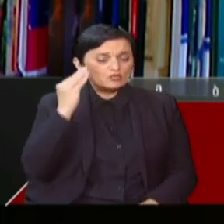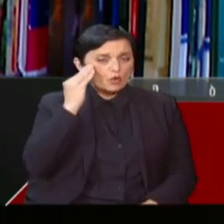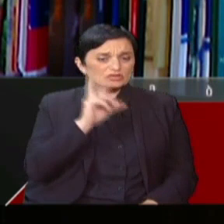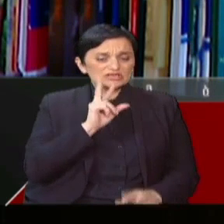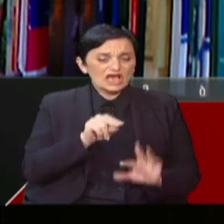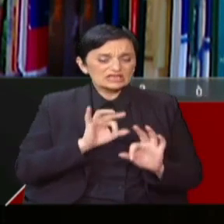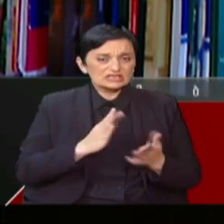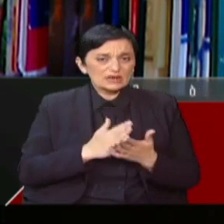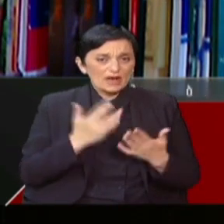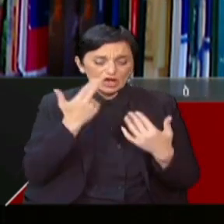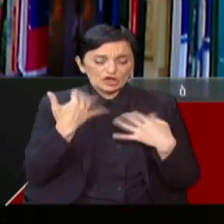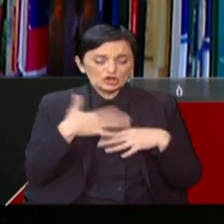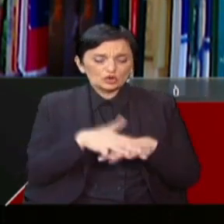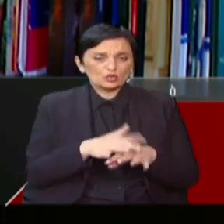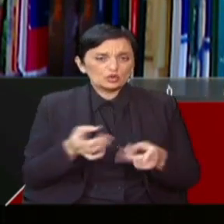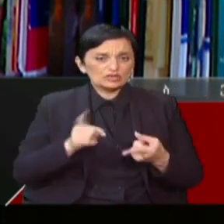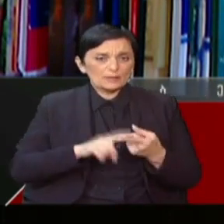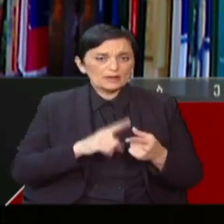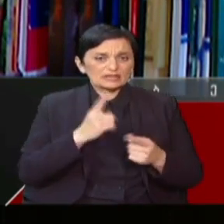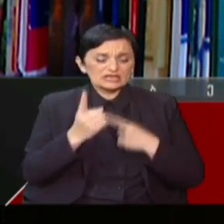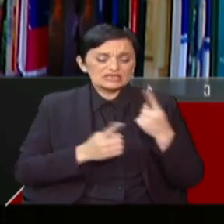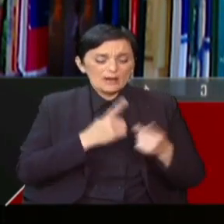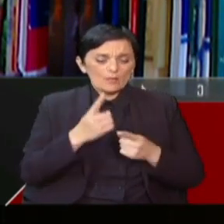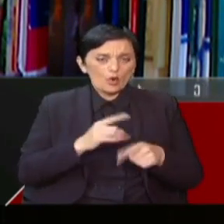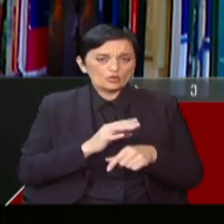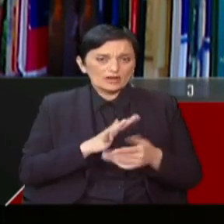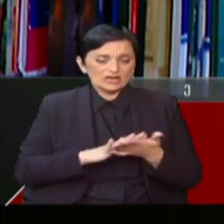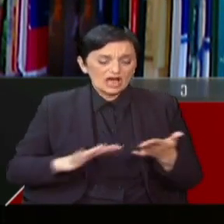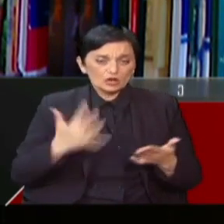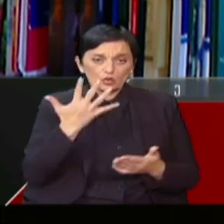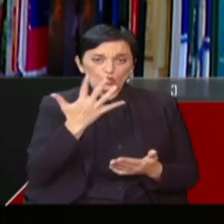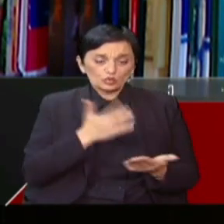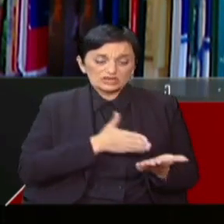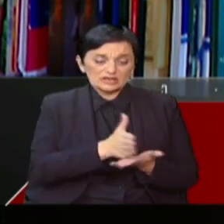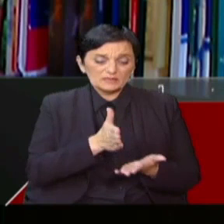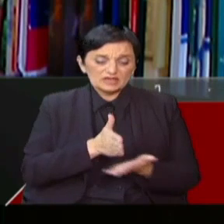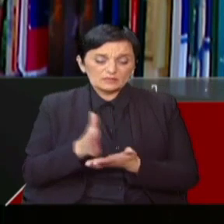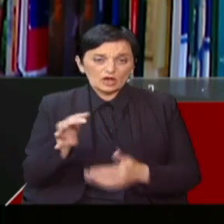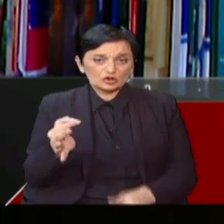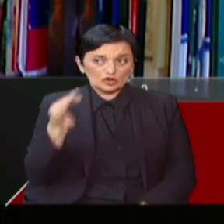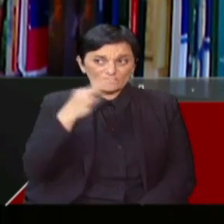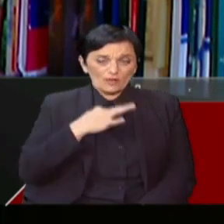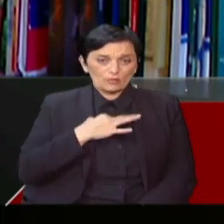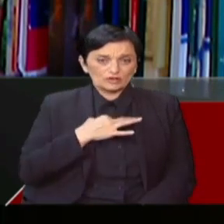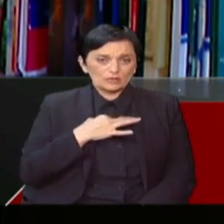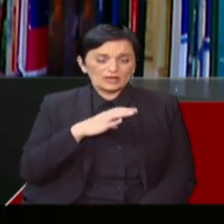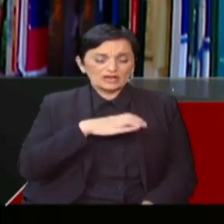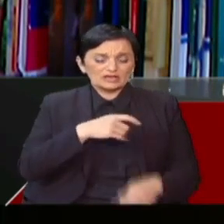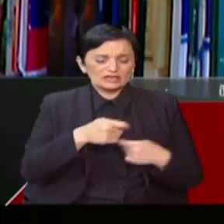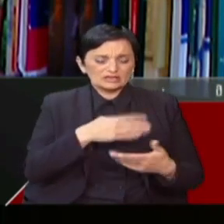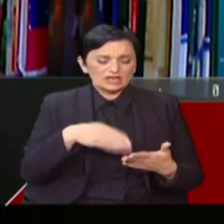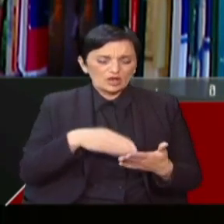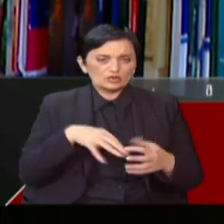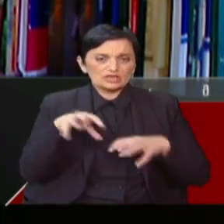მოსაზრება ინკლუზიურობასთან დაკავშირებით, რეფორმების გაგრძელებასთან დაკავშირებით. ხუთ მიმართულებას გვეუბნებიან ჩვენ ისინი რომ